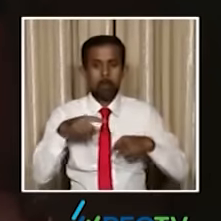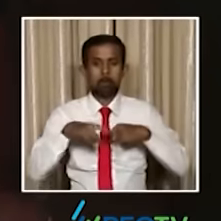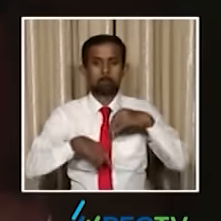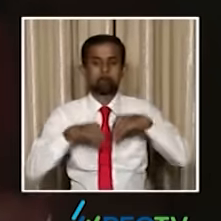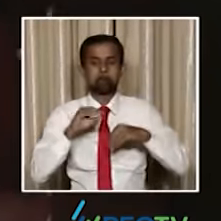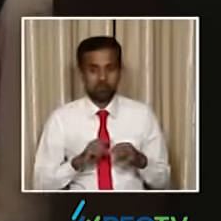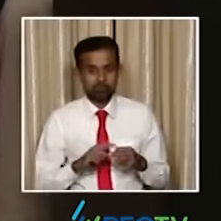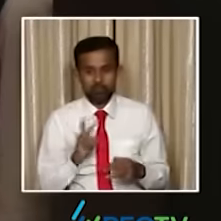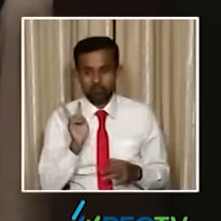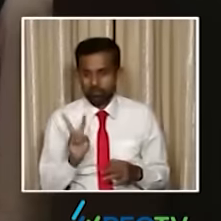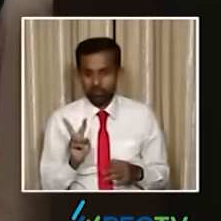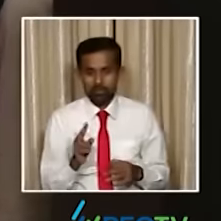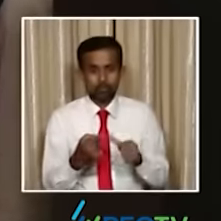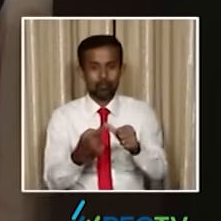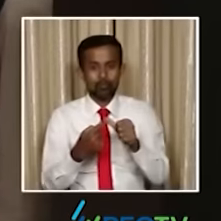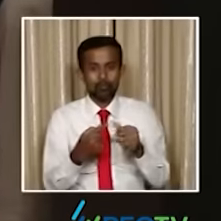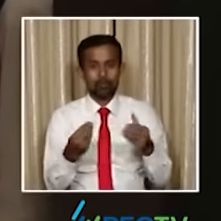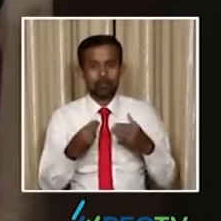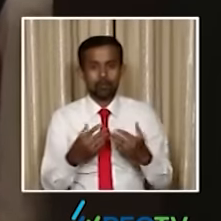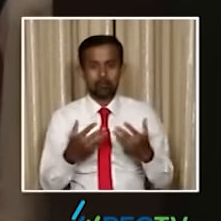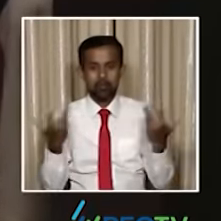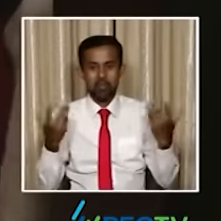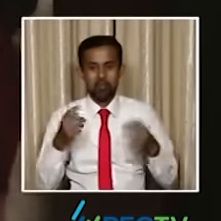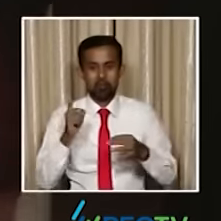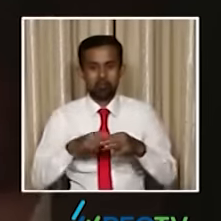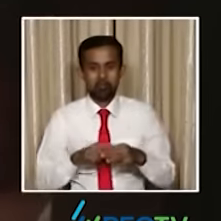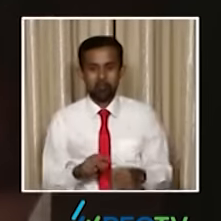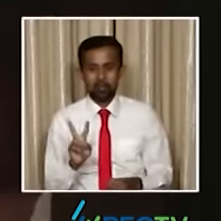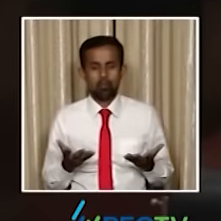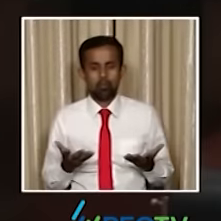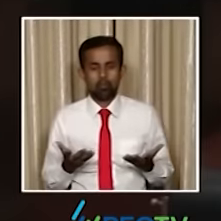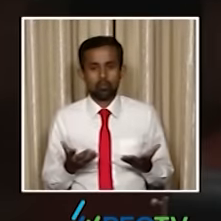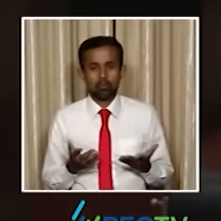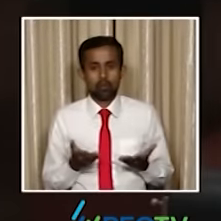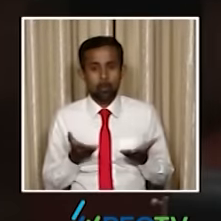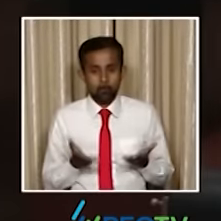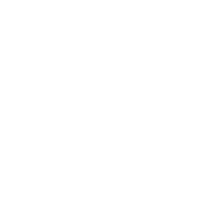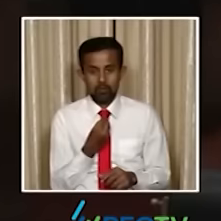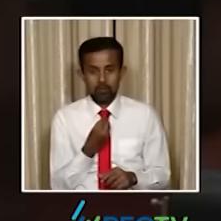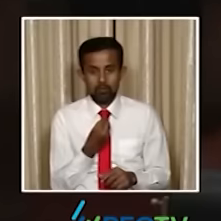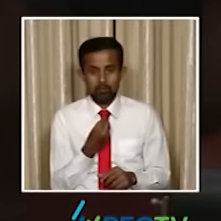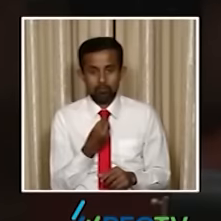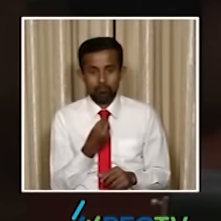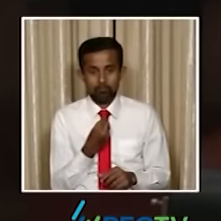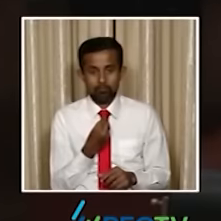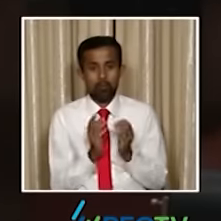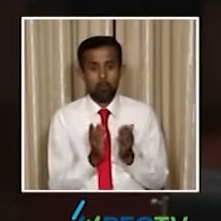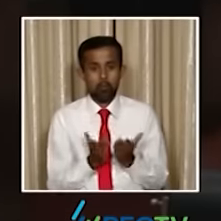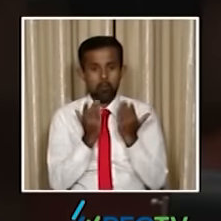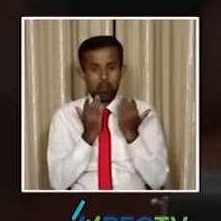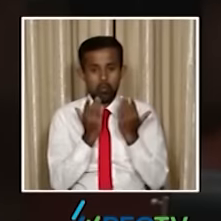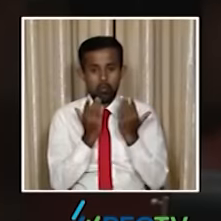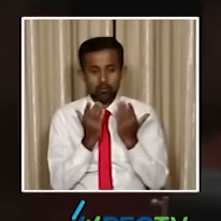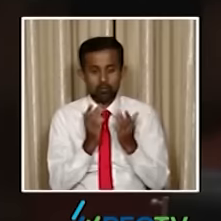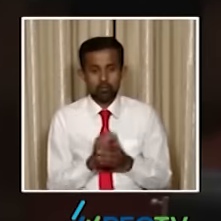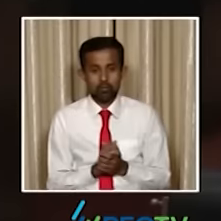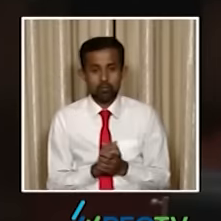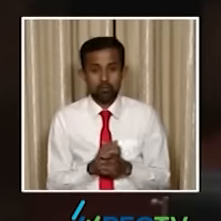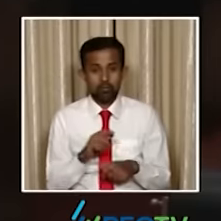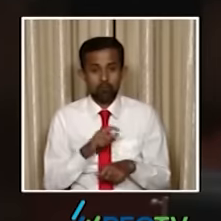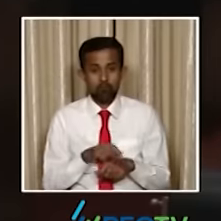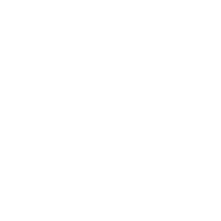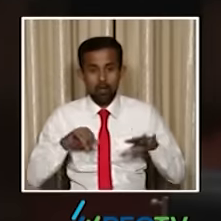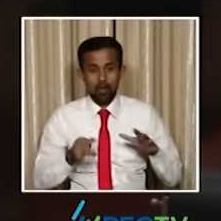කල් දාපු එක ගැන. උත්තර දෙන්න බැරි ප්‍රශ්න මම අහලා තියෙන්නේ. මොන විහිළුවක්ද මේ වෙනකොට මූලික වැඩ කටයුතු පටන් ගන්න